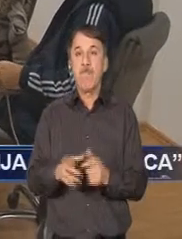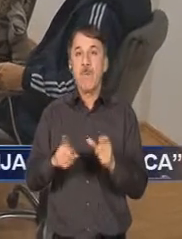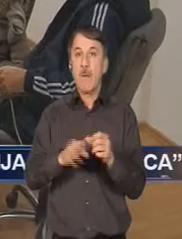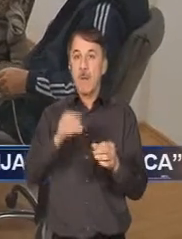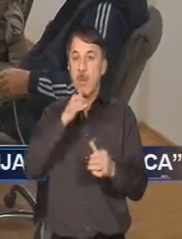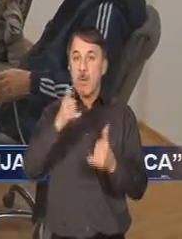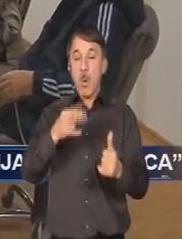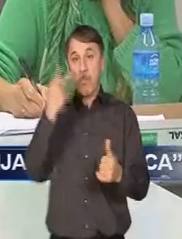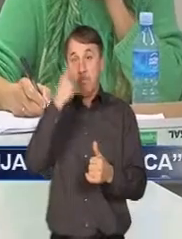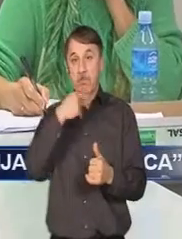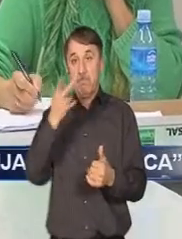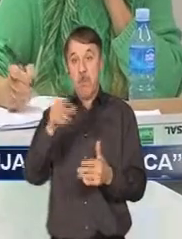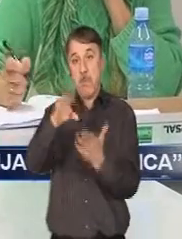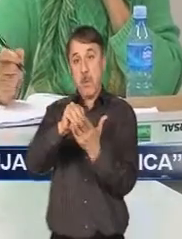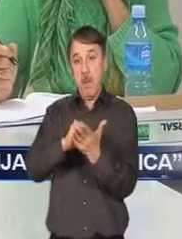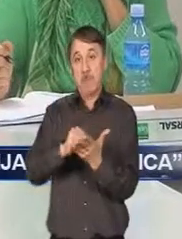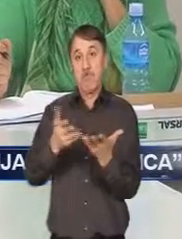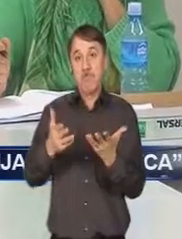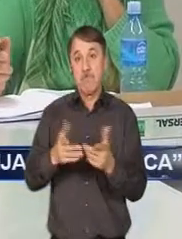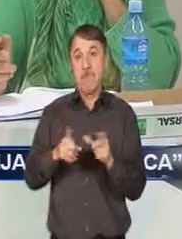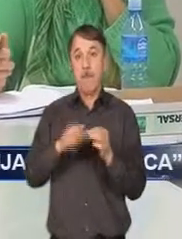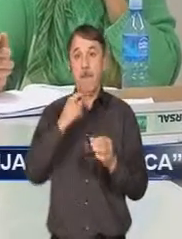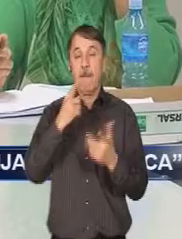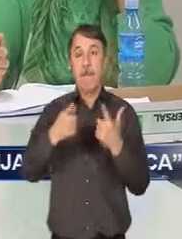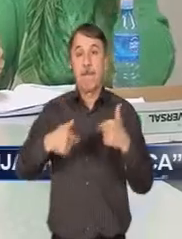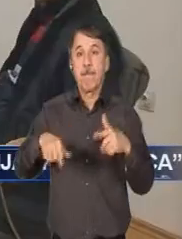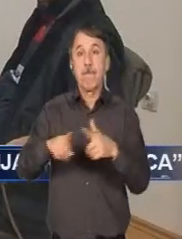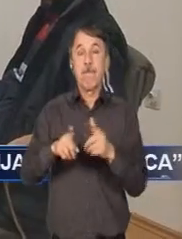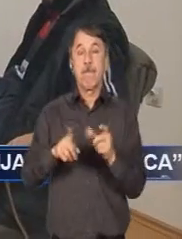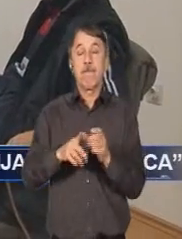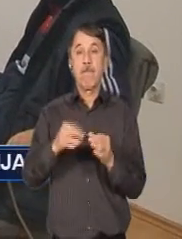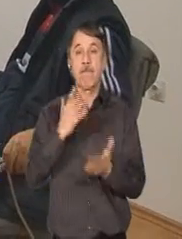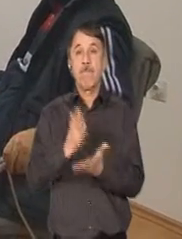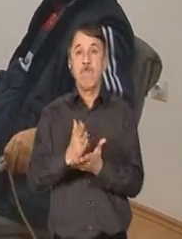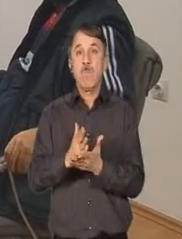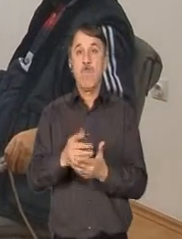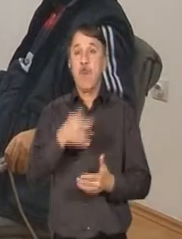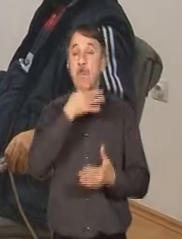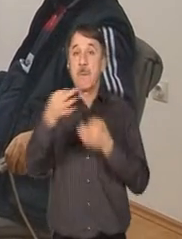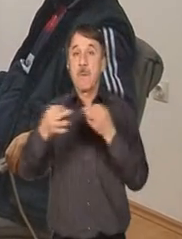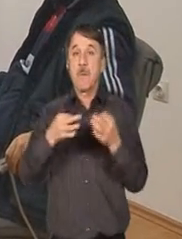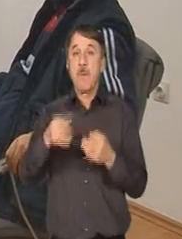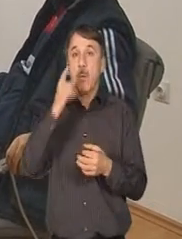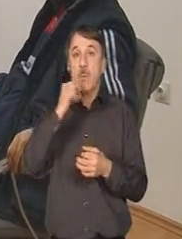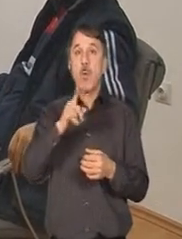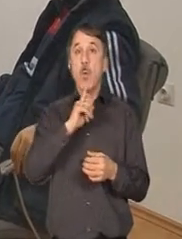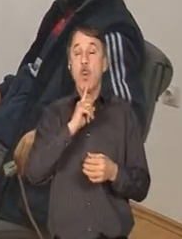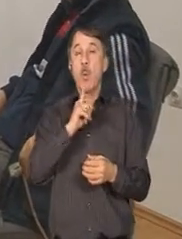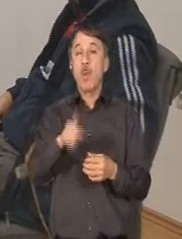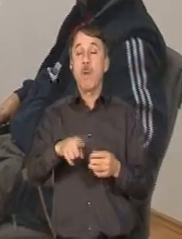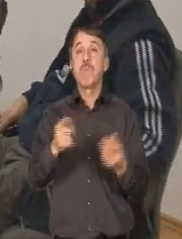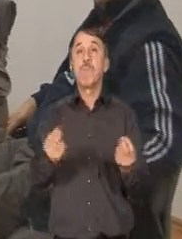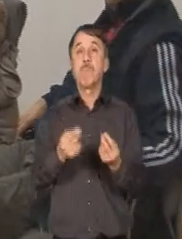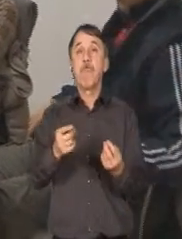Od 18 lokala koji su bili na javnoj licitaciji EKP Tržnice, izlicitirano su samo dva manja objekta. Pitanje je, da li ljudi ne pokreću